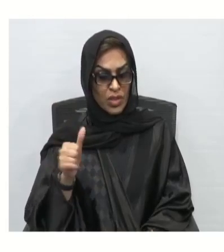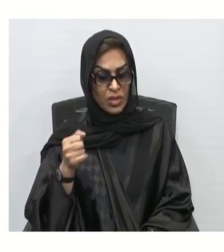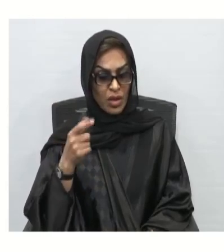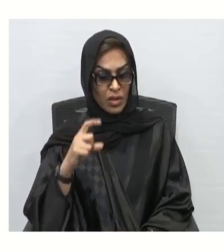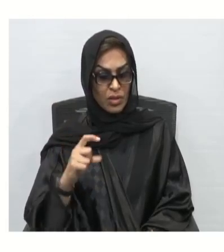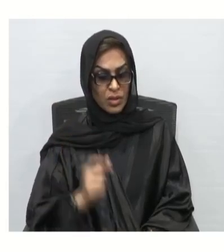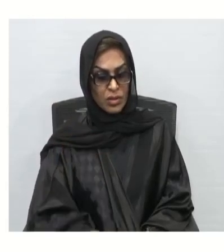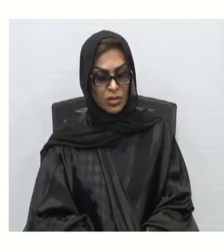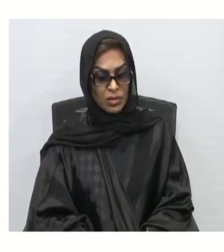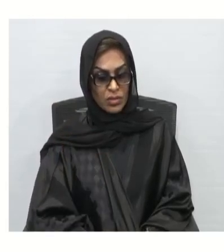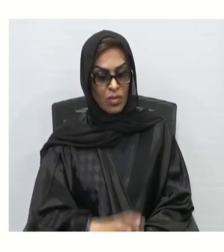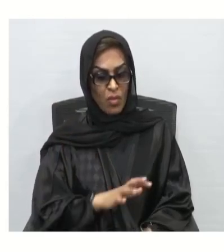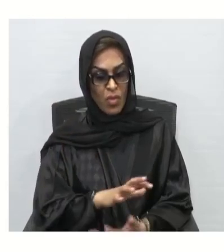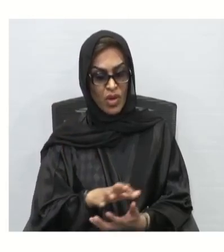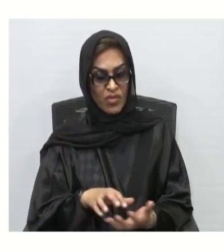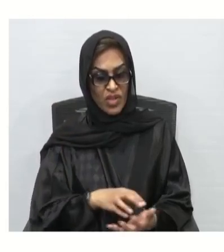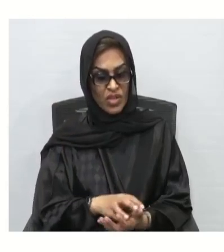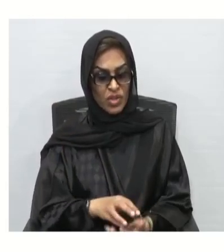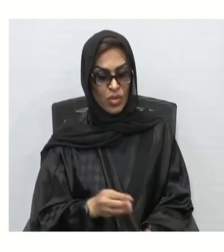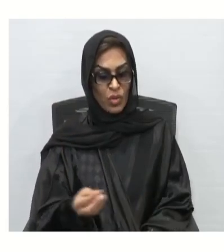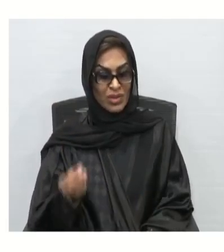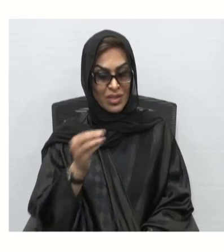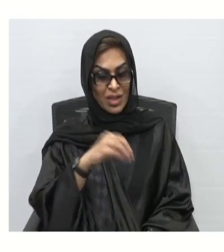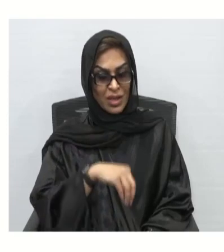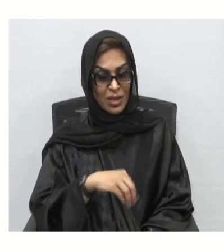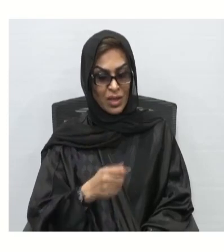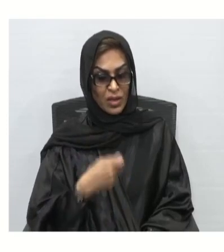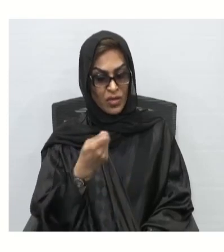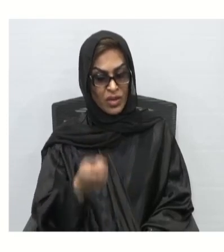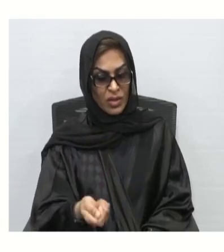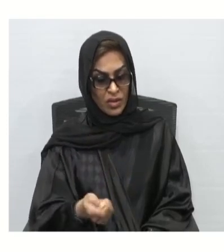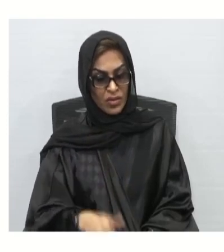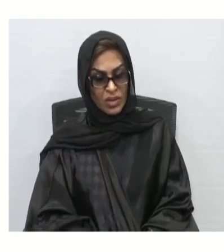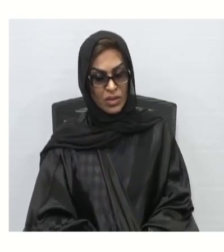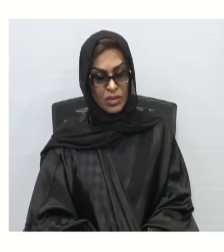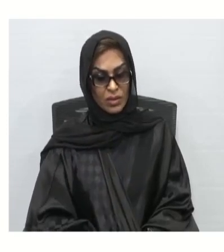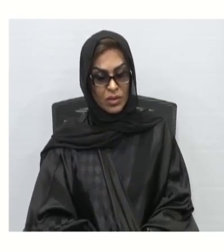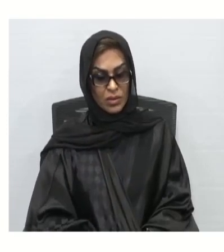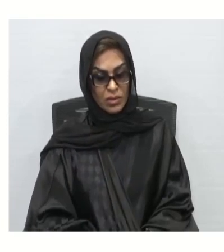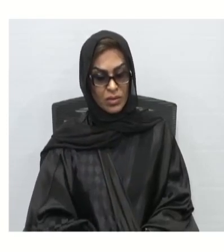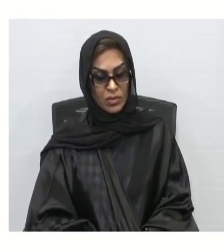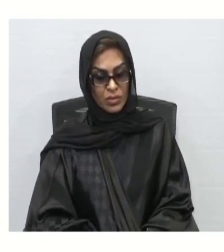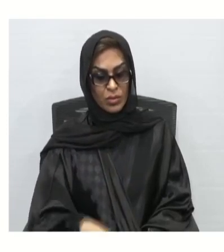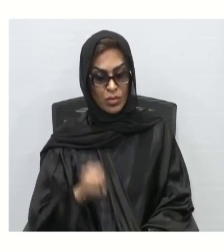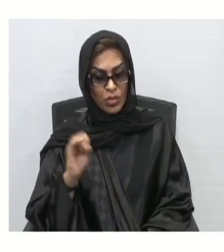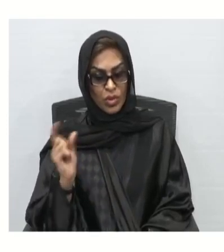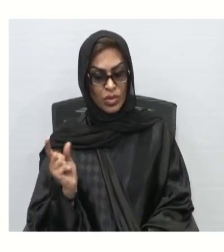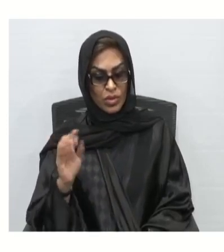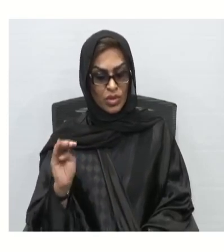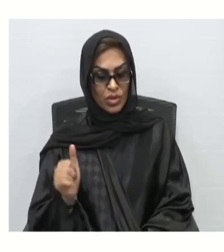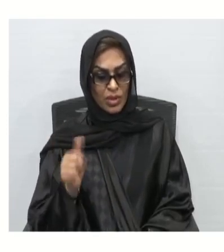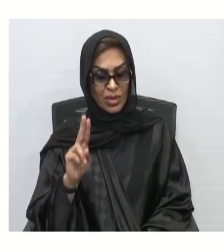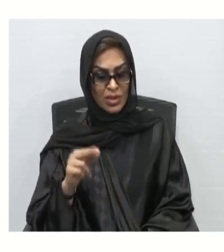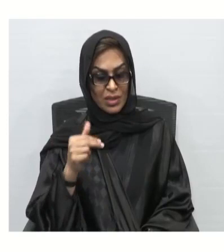ايضا قد يحدث لدي مشكله في الشحن في التاخر في التسليم ايضا قد